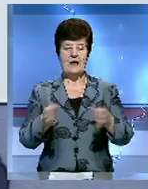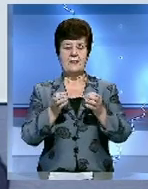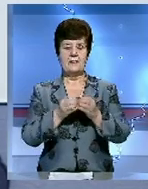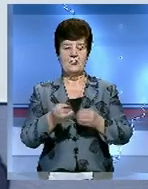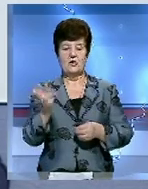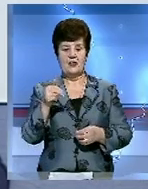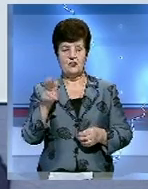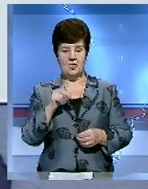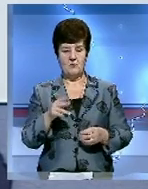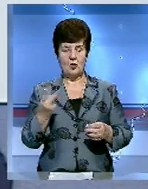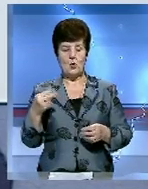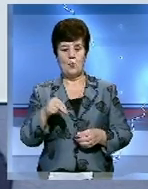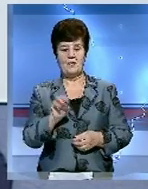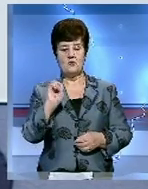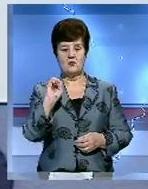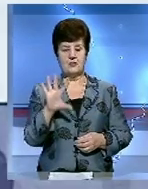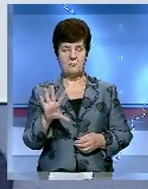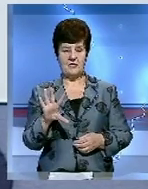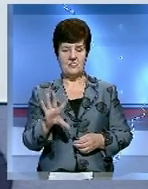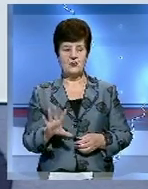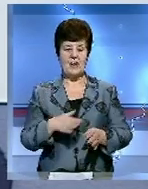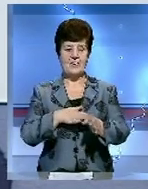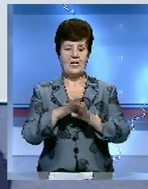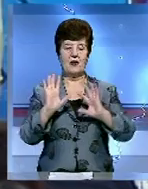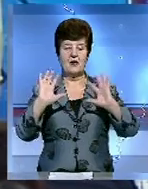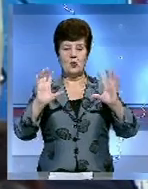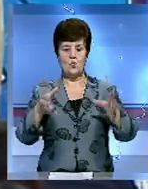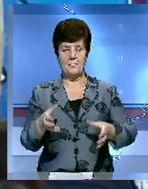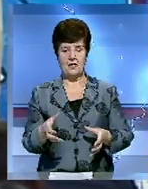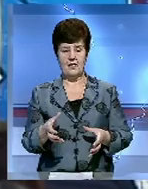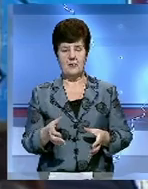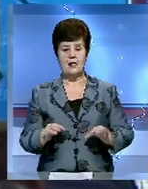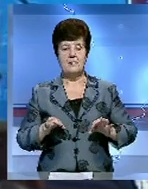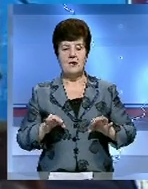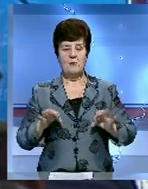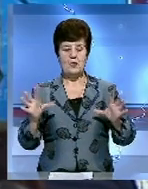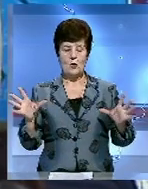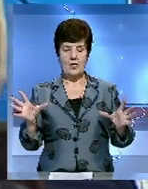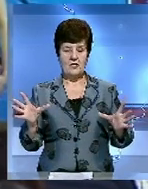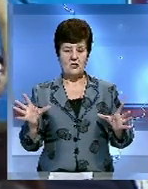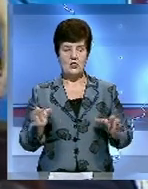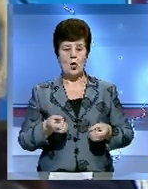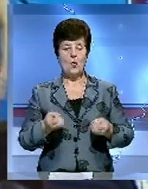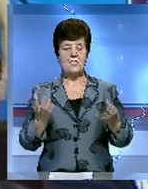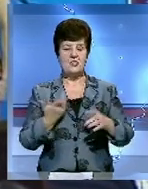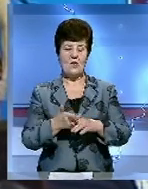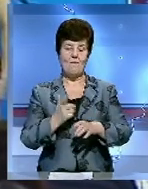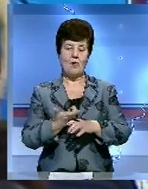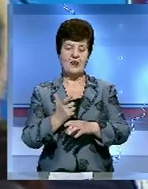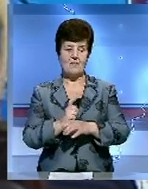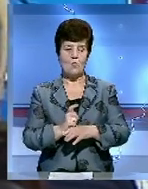anul 2015, întreaga lume sărbătorește o zi foarte și foarte